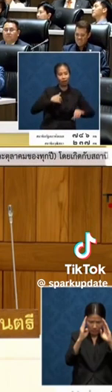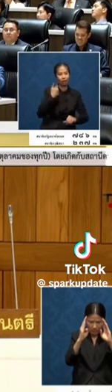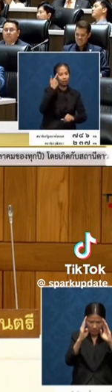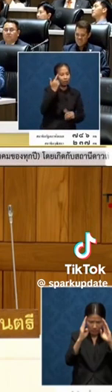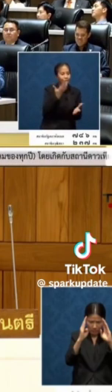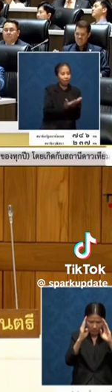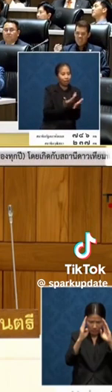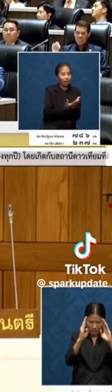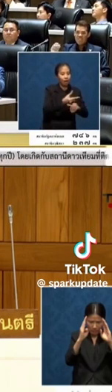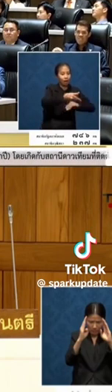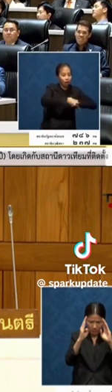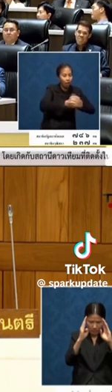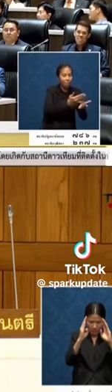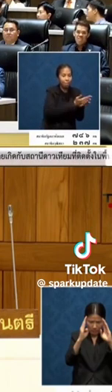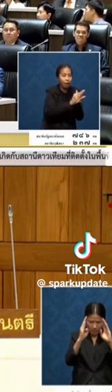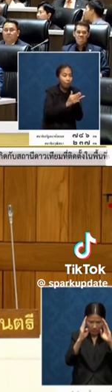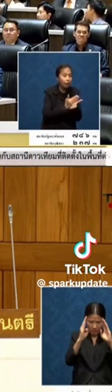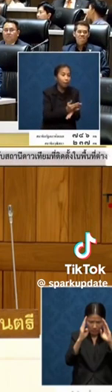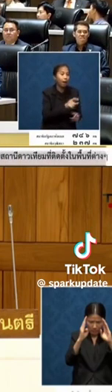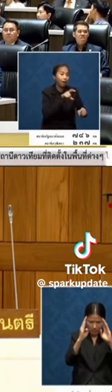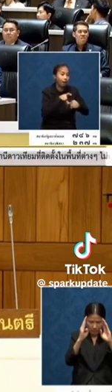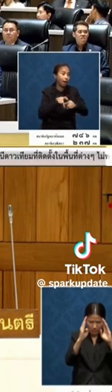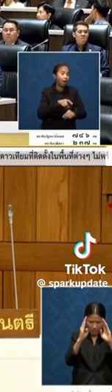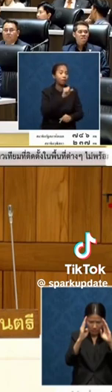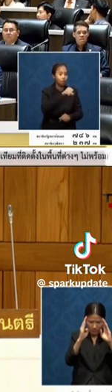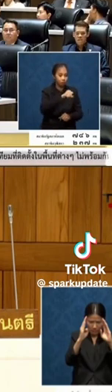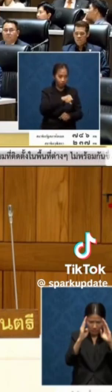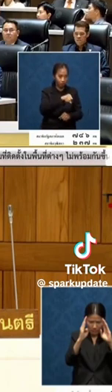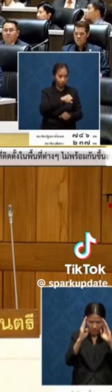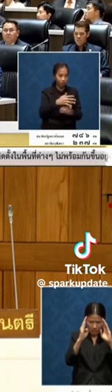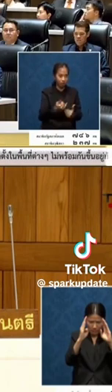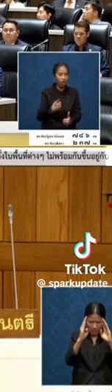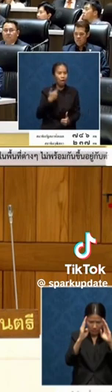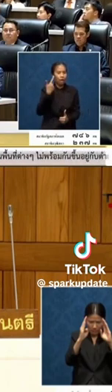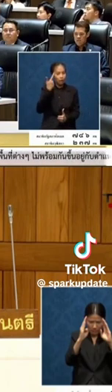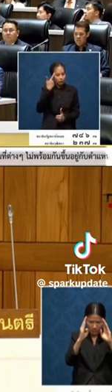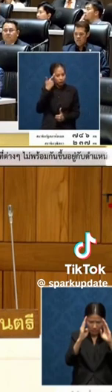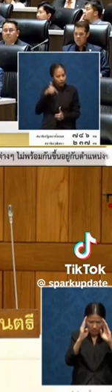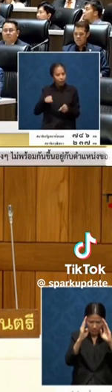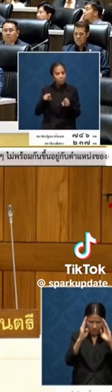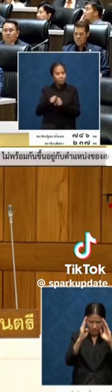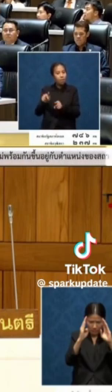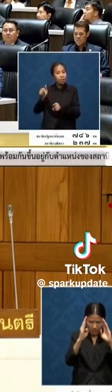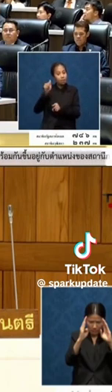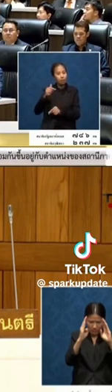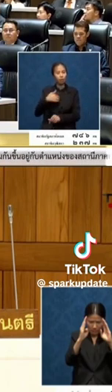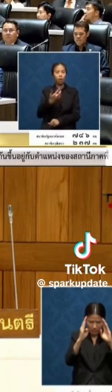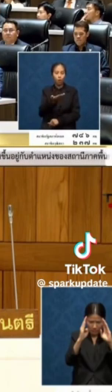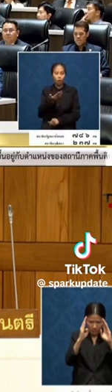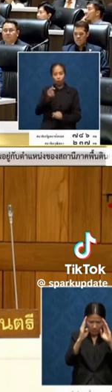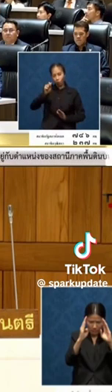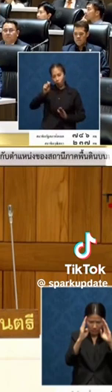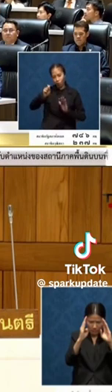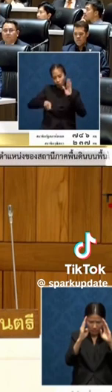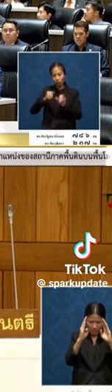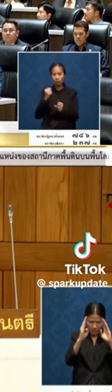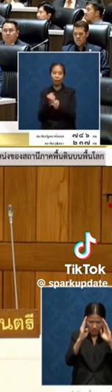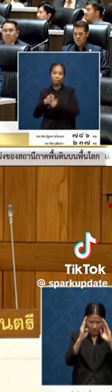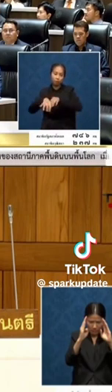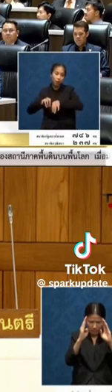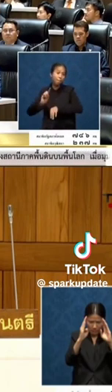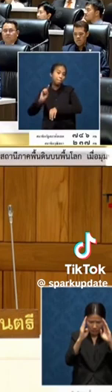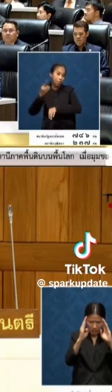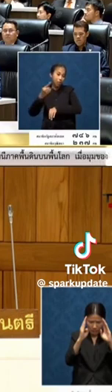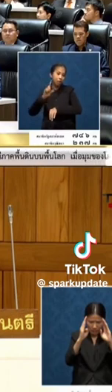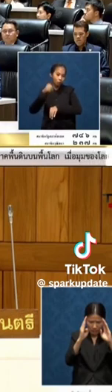แบ่งกับพวกเขาล่ะจุดยืนของพวกท่านยังเหมือนเดิมหรือไม่ที่จะให้มีการประมูลใหม่อย่างเปิดเผยและโปร่ง